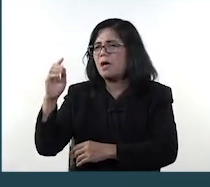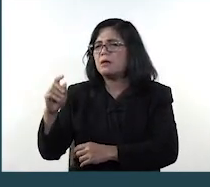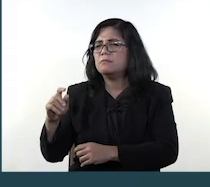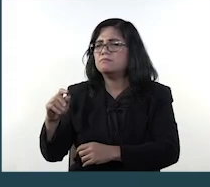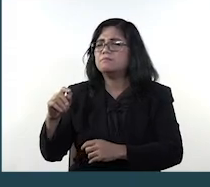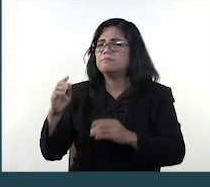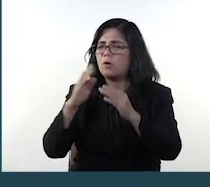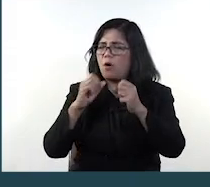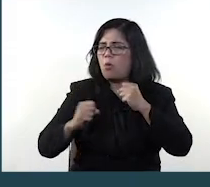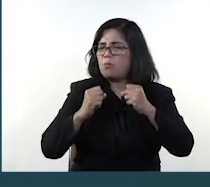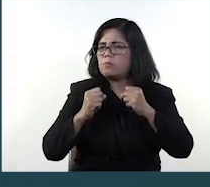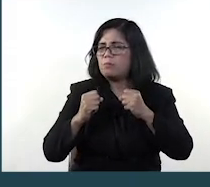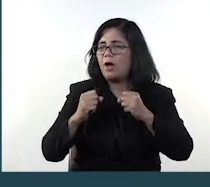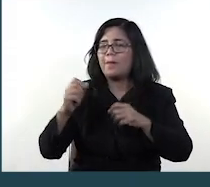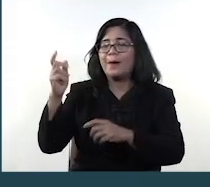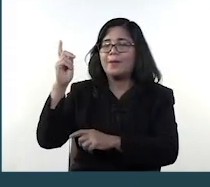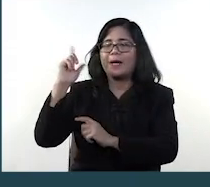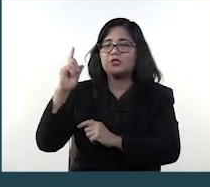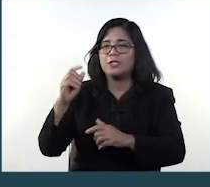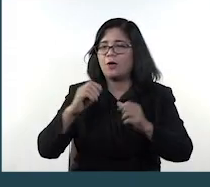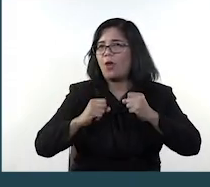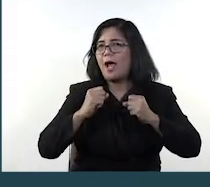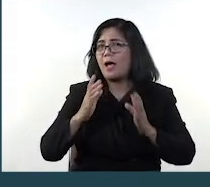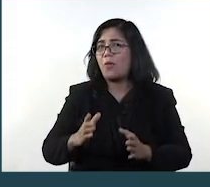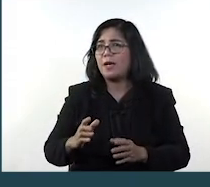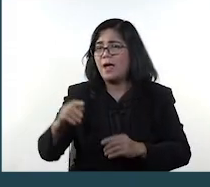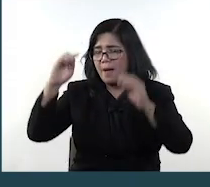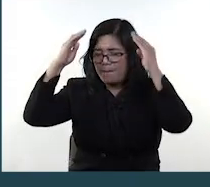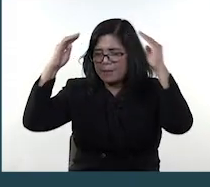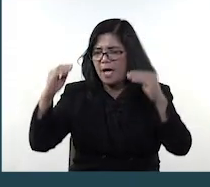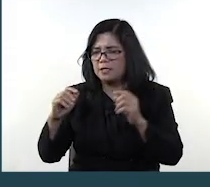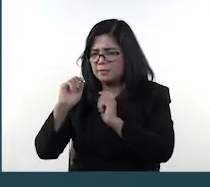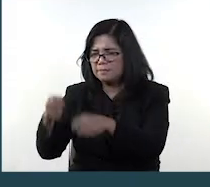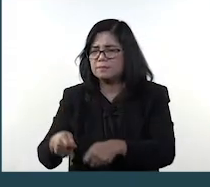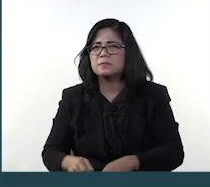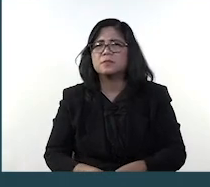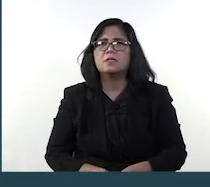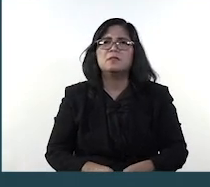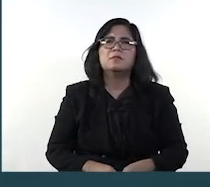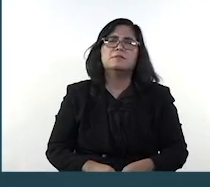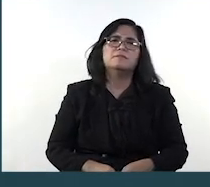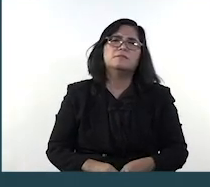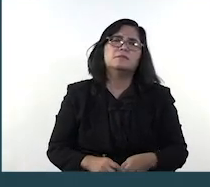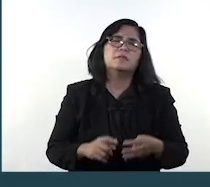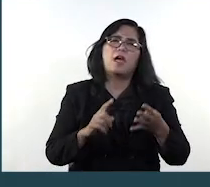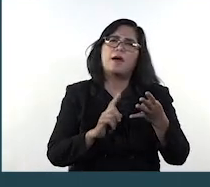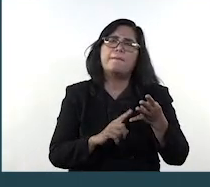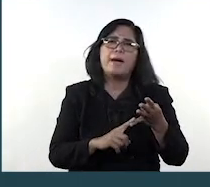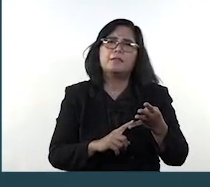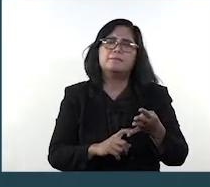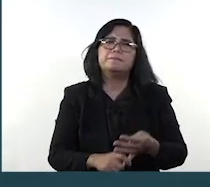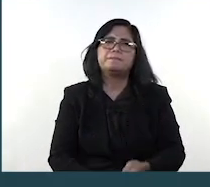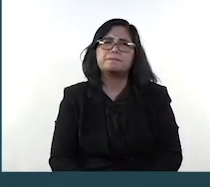terbiasa Hai memberikan yang terbaik Tuhan enggak minta kita jadi orang-orang yang luar biasa